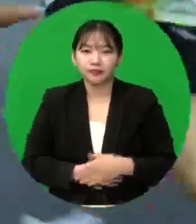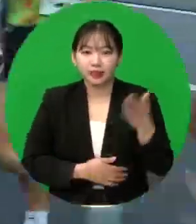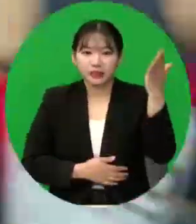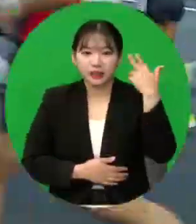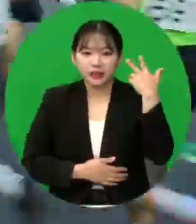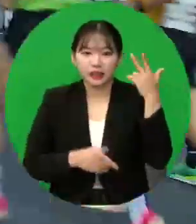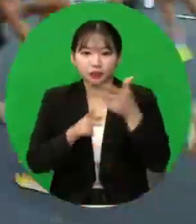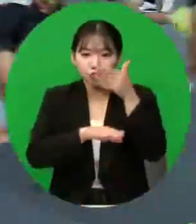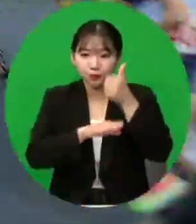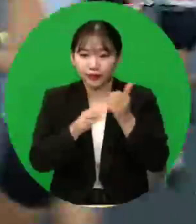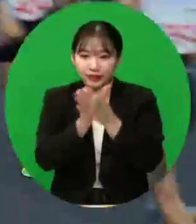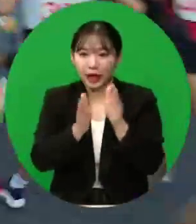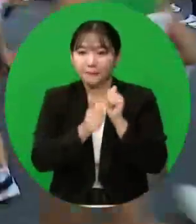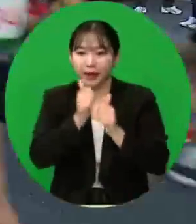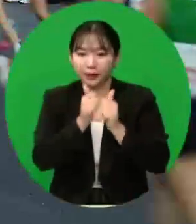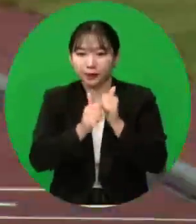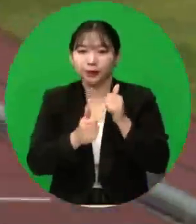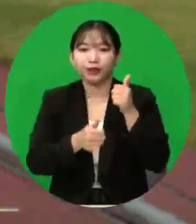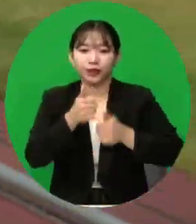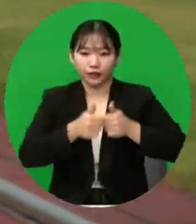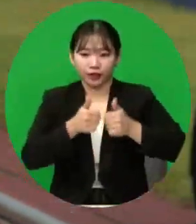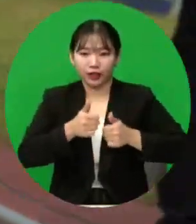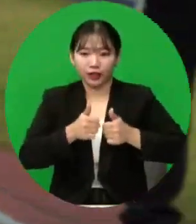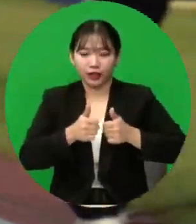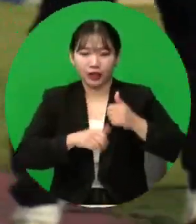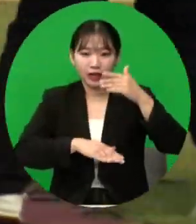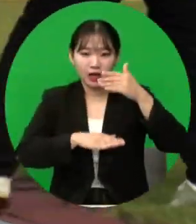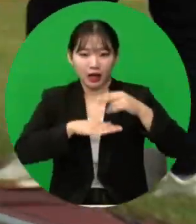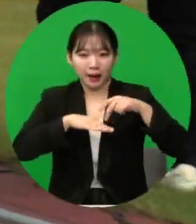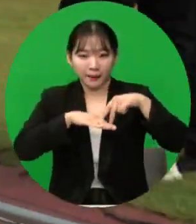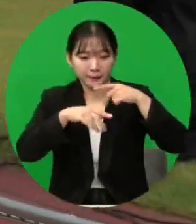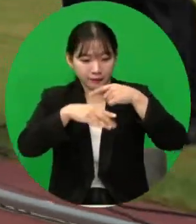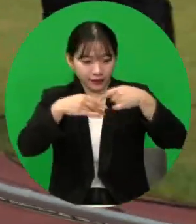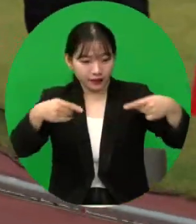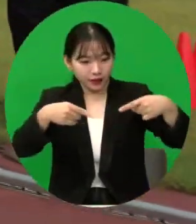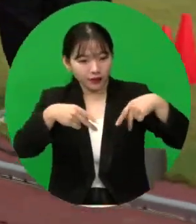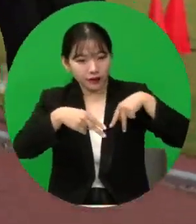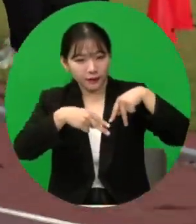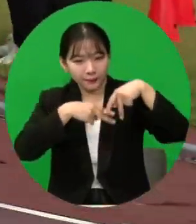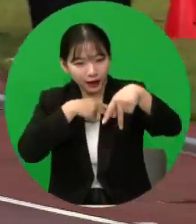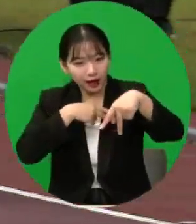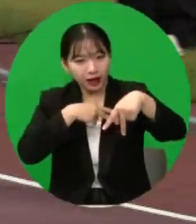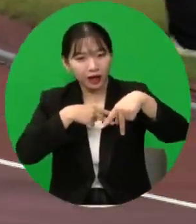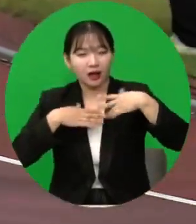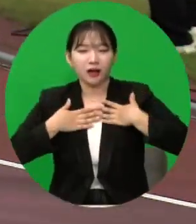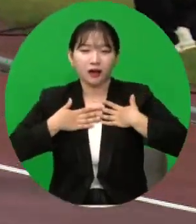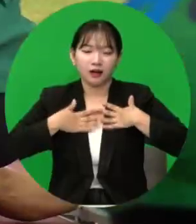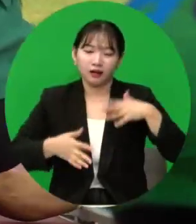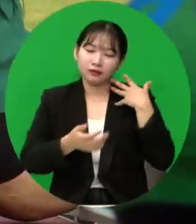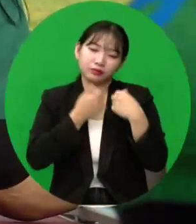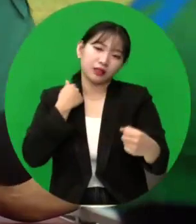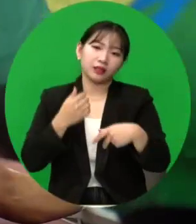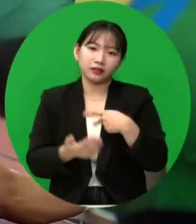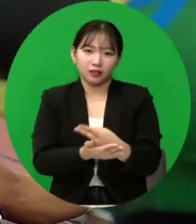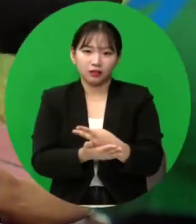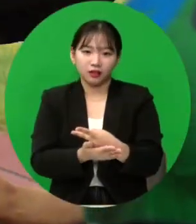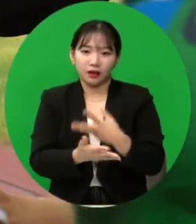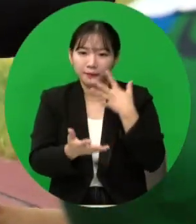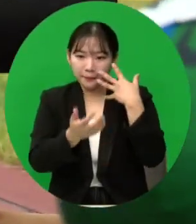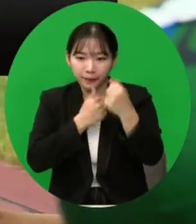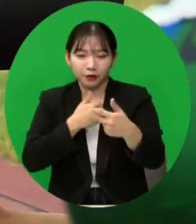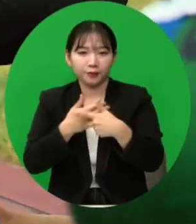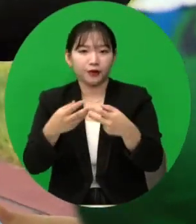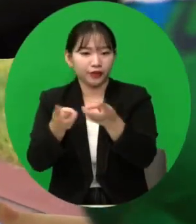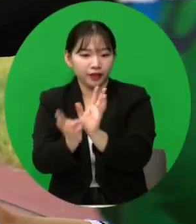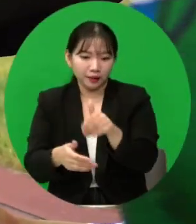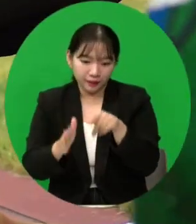지난 주말 펼쳐진 마라톤 경기. 결승 라인을 통과한 일부 선수들이 지쳐서 바닥에 쓰러집니다. 그러자 곧바로